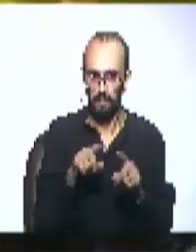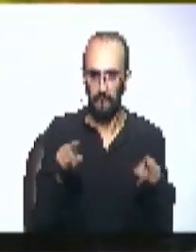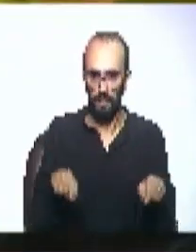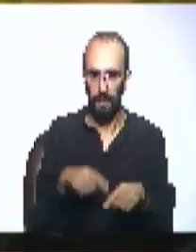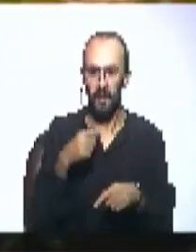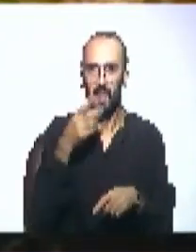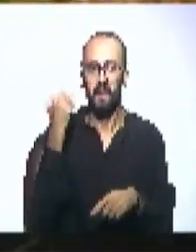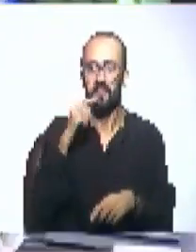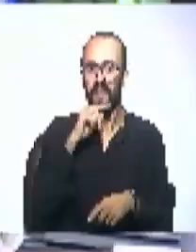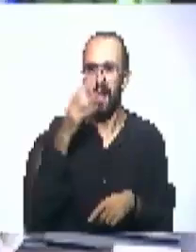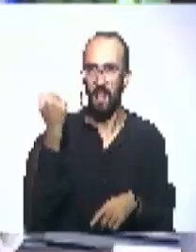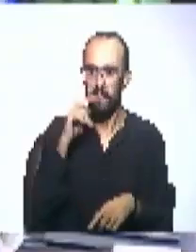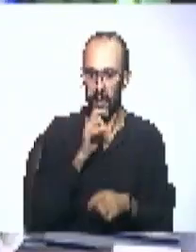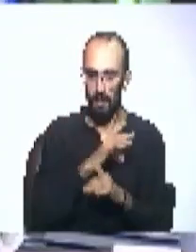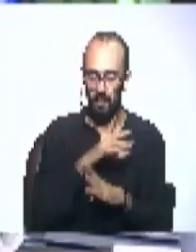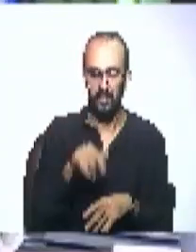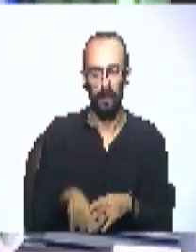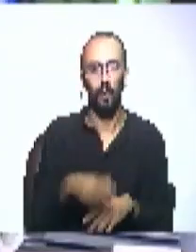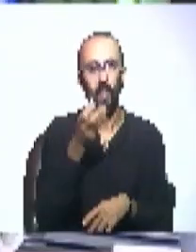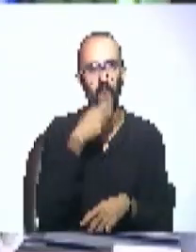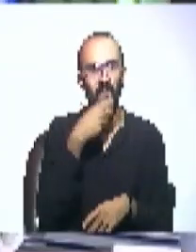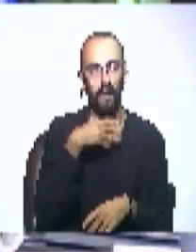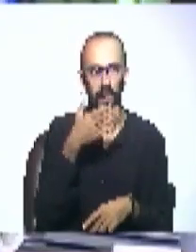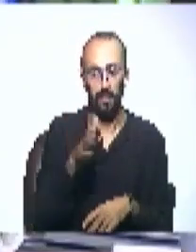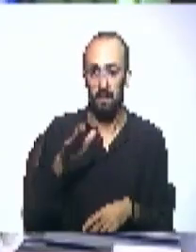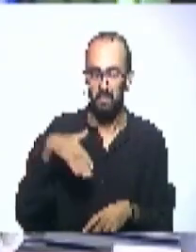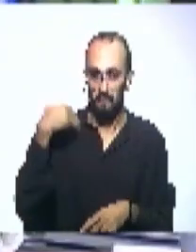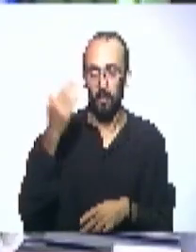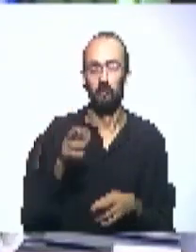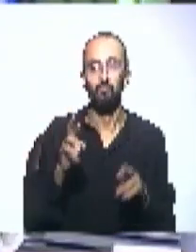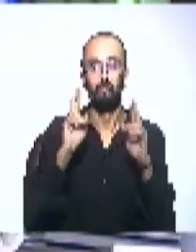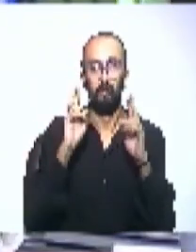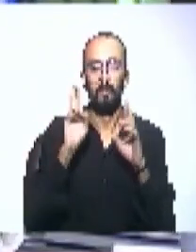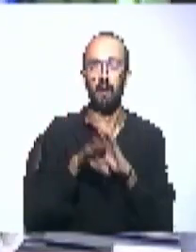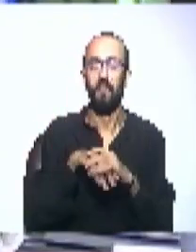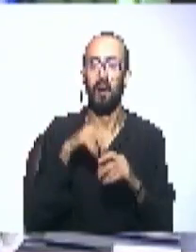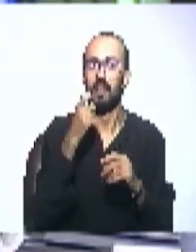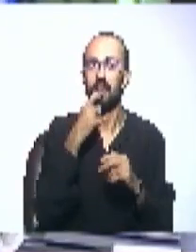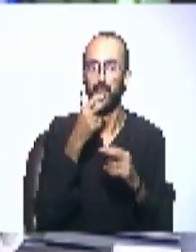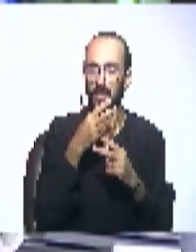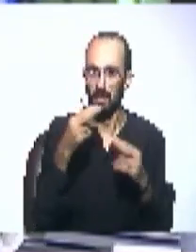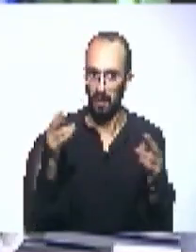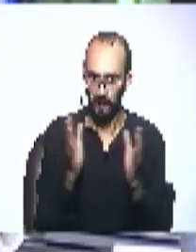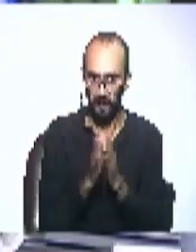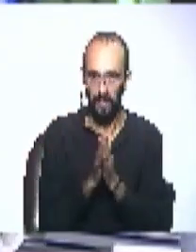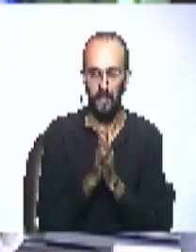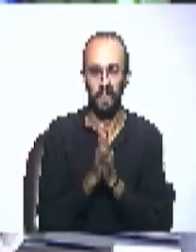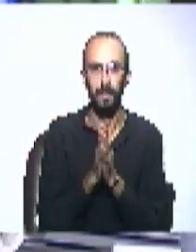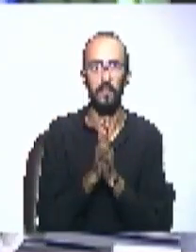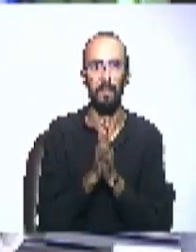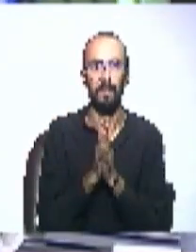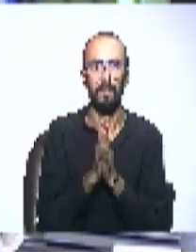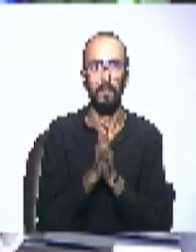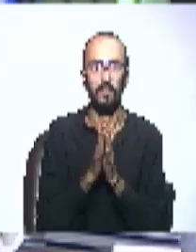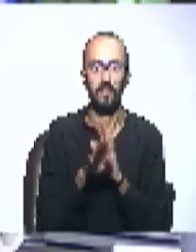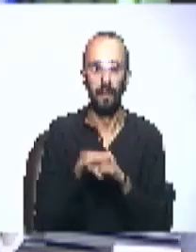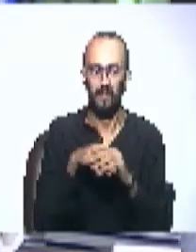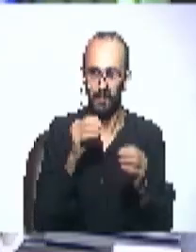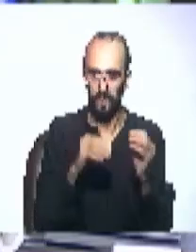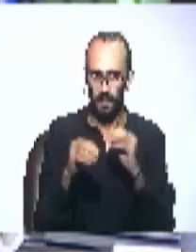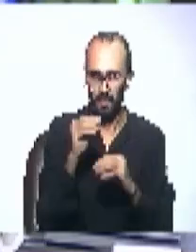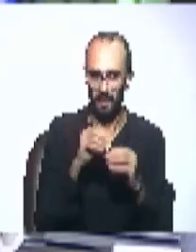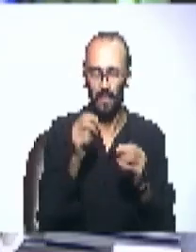بالبلح، وعملنا حلويات بالتفاح. الحلقة اللي جاية إن شاء الله هنعمل شوية عصاير، الحلقة اللي جاية هتبقى شوية مصنعات